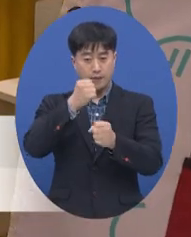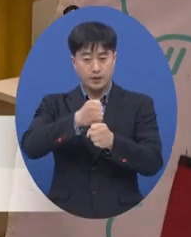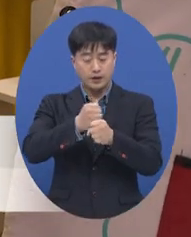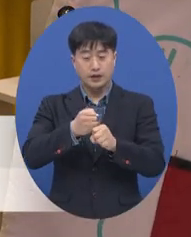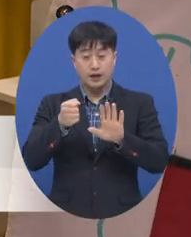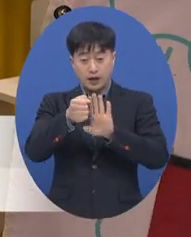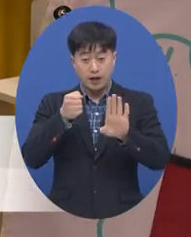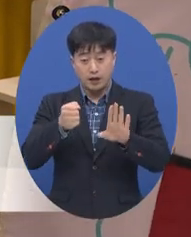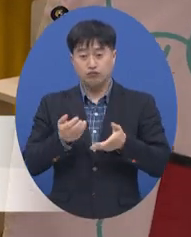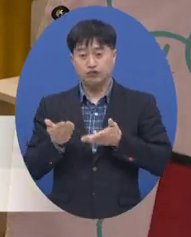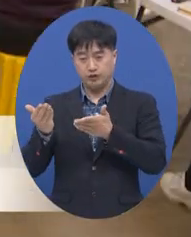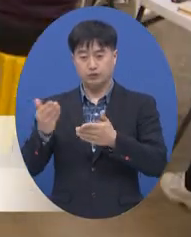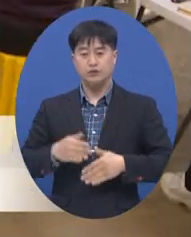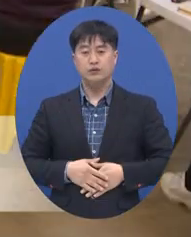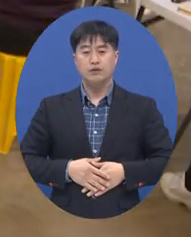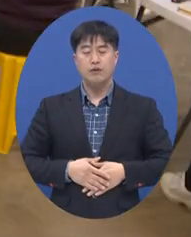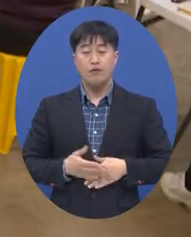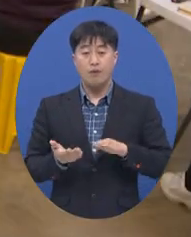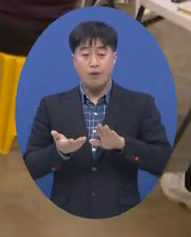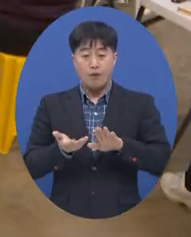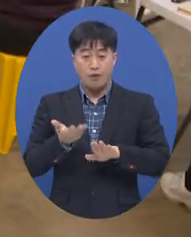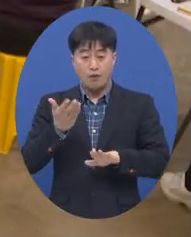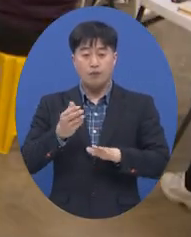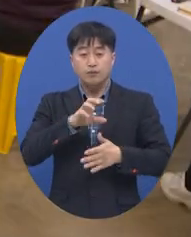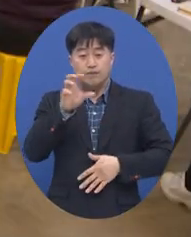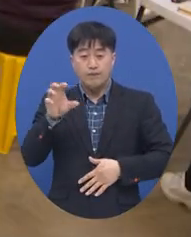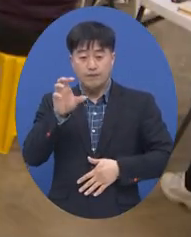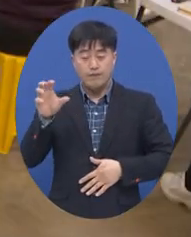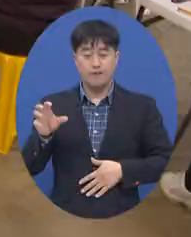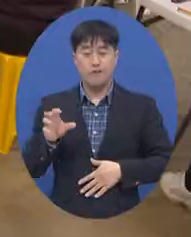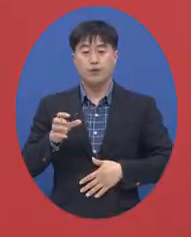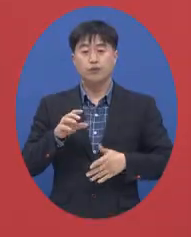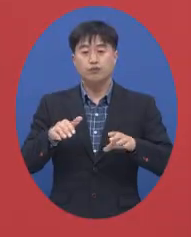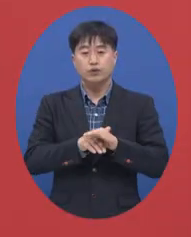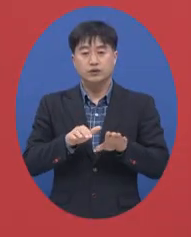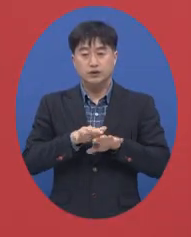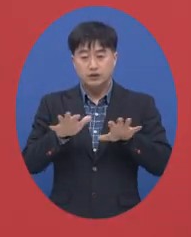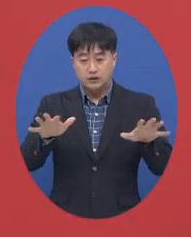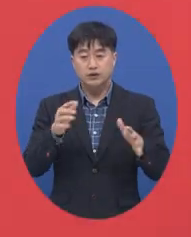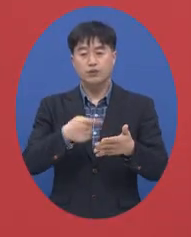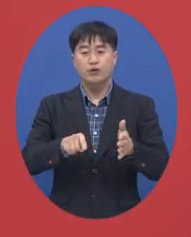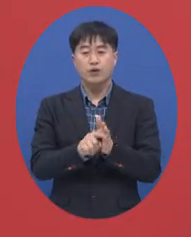이루어졌습니다. 업사이클 문화 확산을 위한 이번 행사엔 100여 명이 모였고